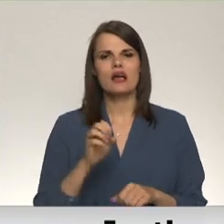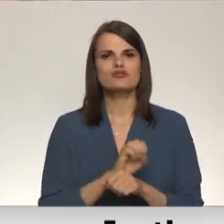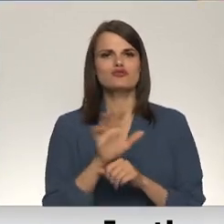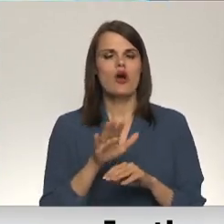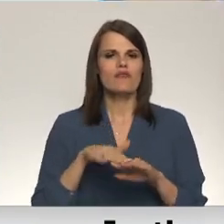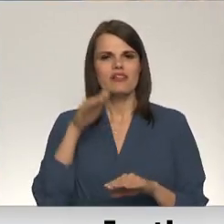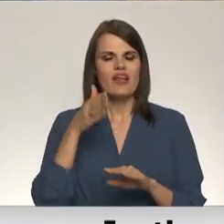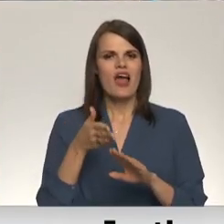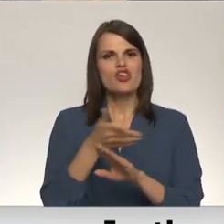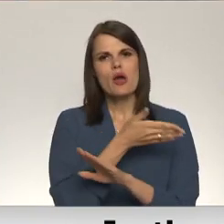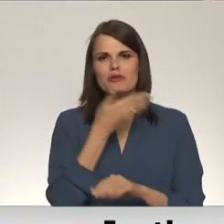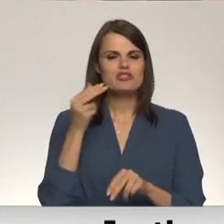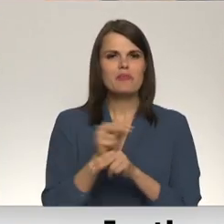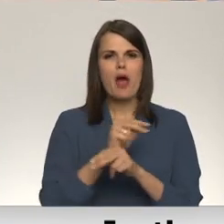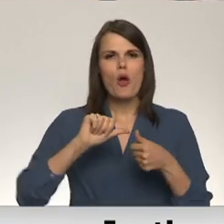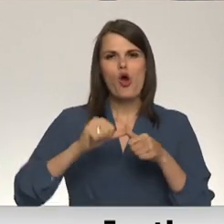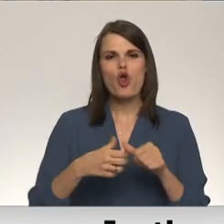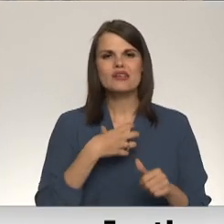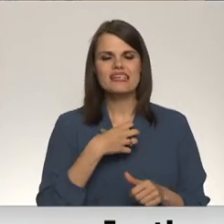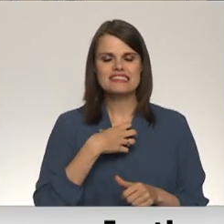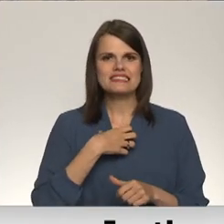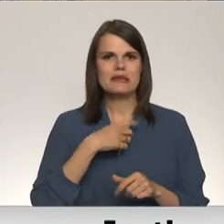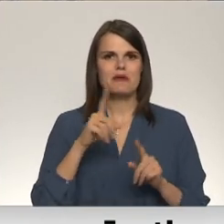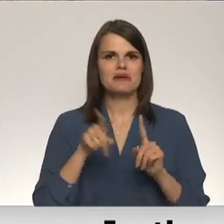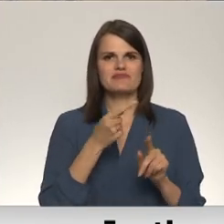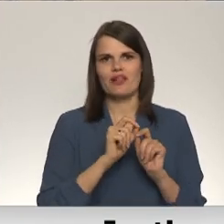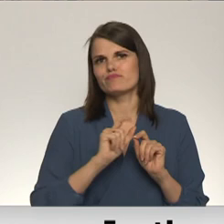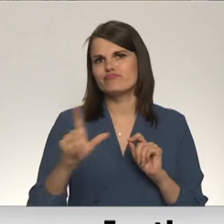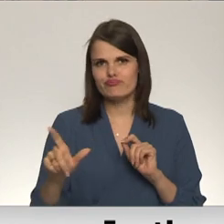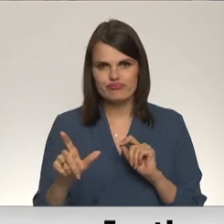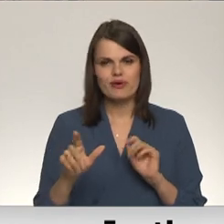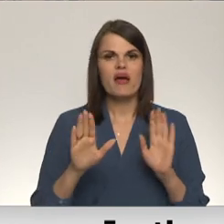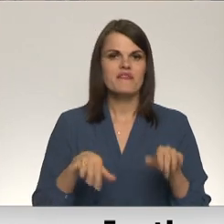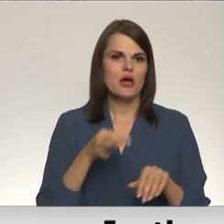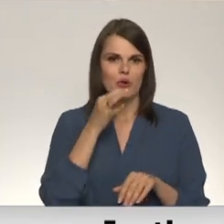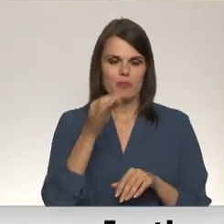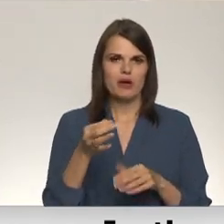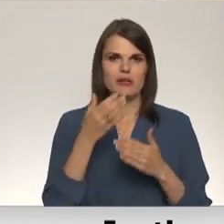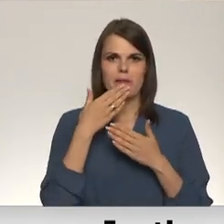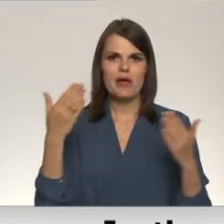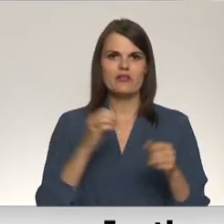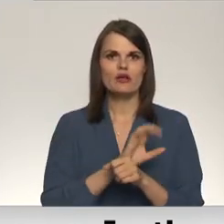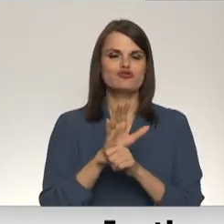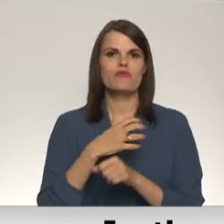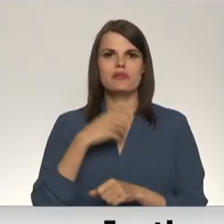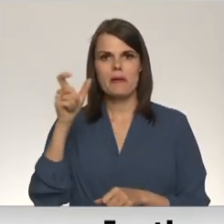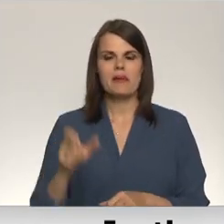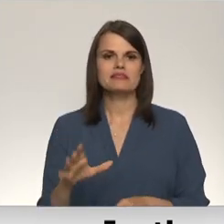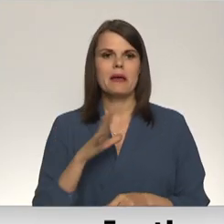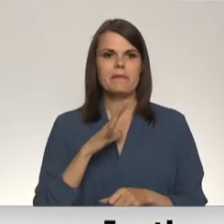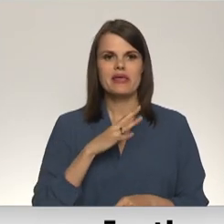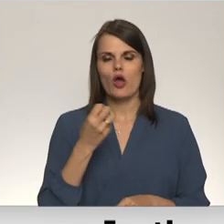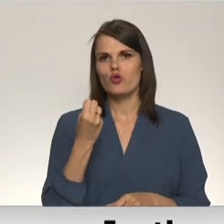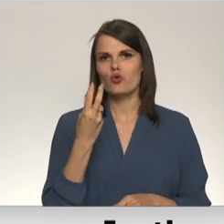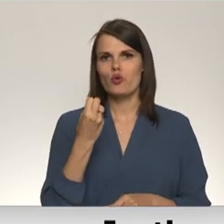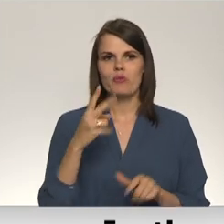dēļ ielaiduši dažādas hroniskās kaitas un slimības. Varu pateikt, ka pēdējais Covid pacients man bija 12.